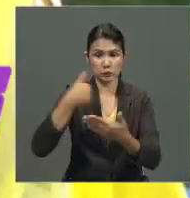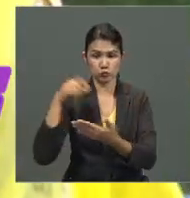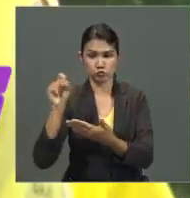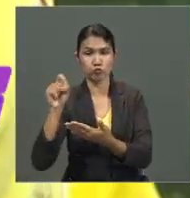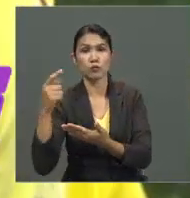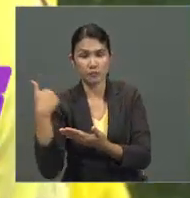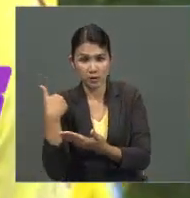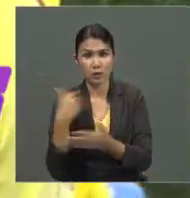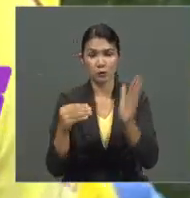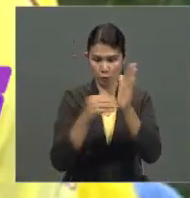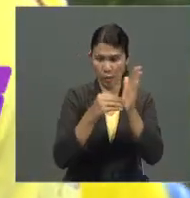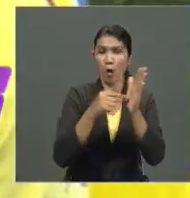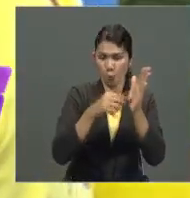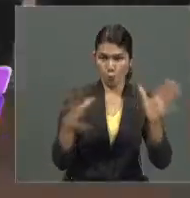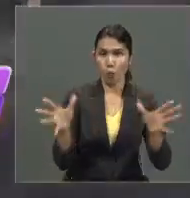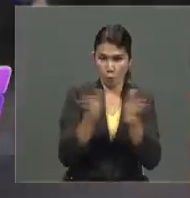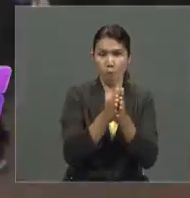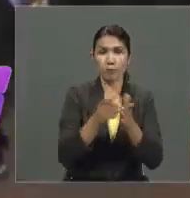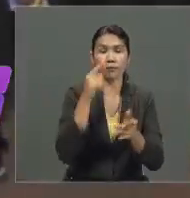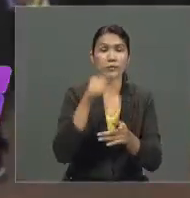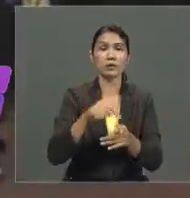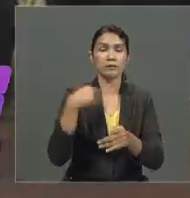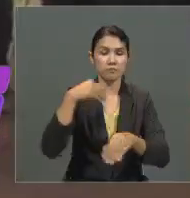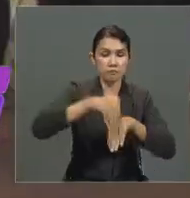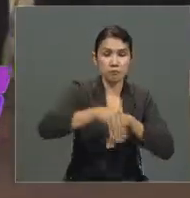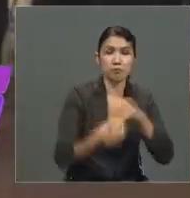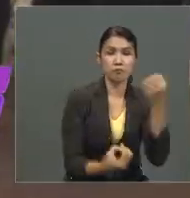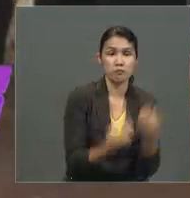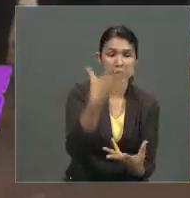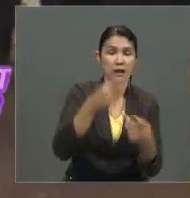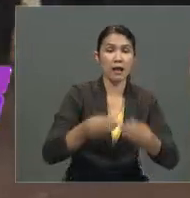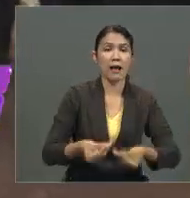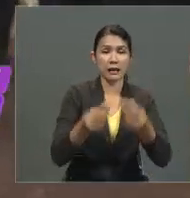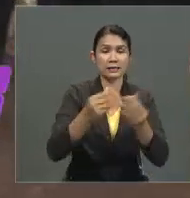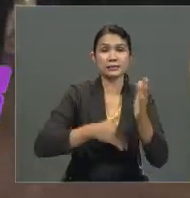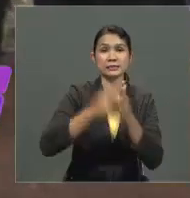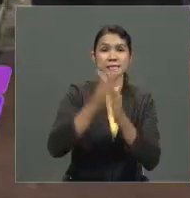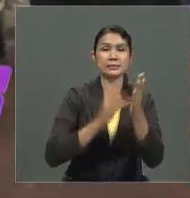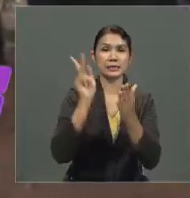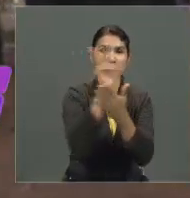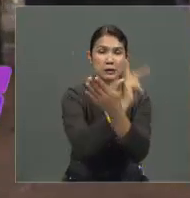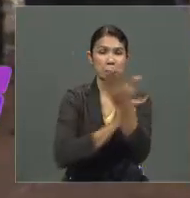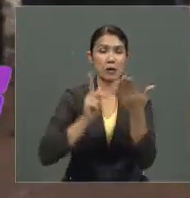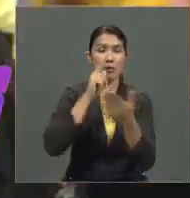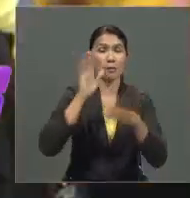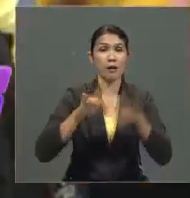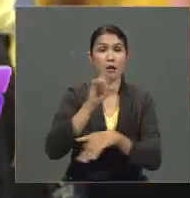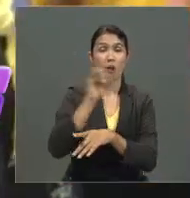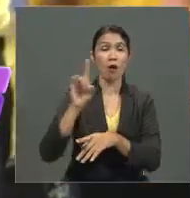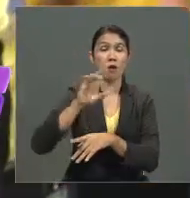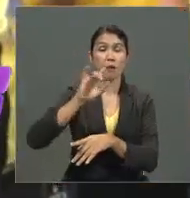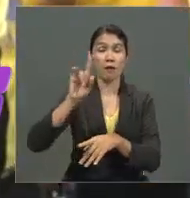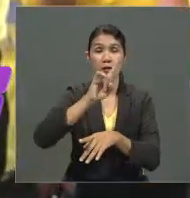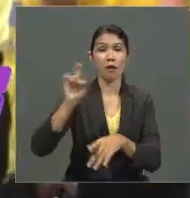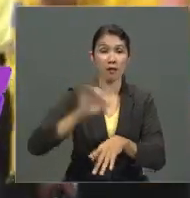71จังหวัดรวมกรุงเทพมหานครปลูกป่าหรือว่าปลูกต้นไม้เพิ่มพื้นที่สีเขียวเฉลี่ยจังหวัดละ100ไร่รวมทั้งประเทศ